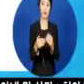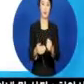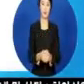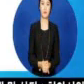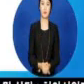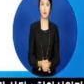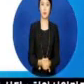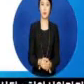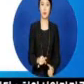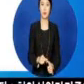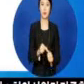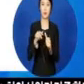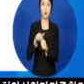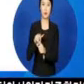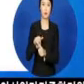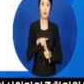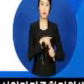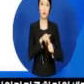다음은 채용 정보입니다.